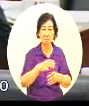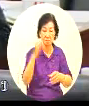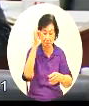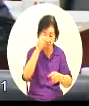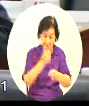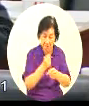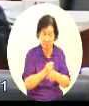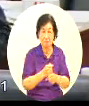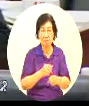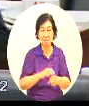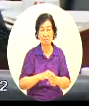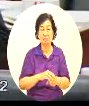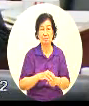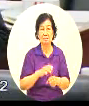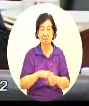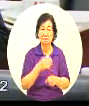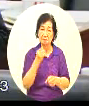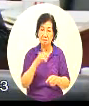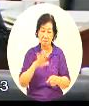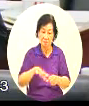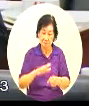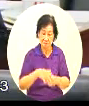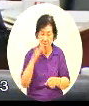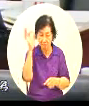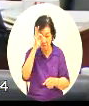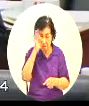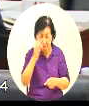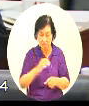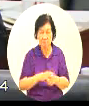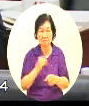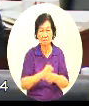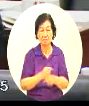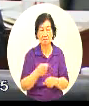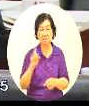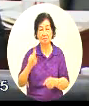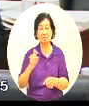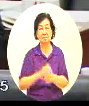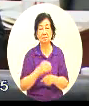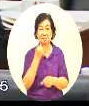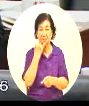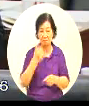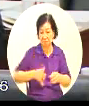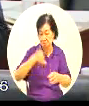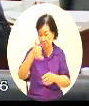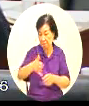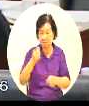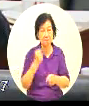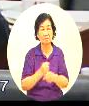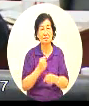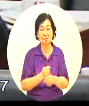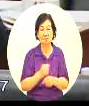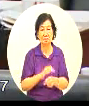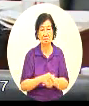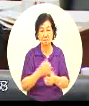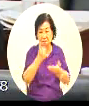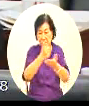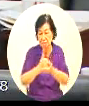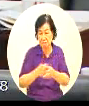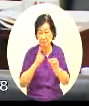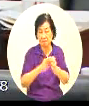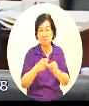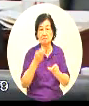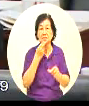找无工课，我会当来遐上班。吼、哦，这点要拜托蔡局长来甲中央遐，吼、哦，来甲台塑